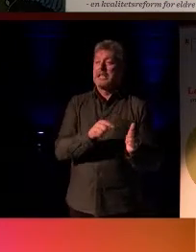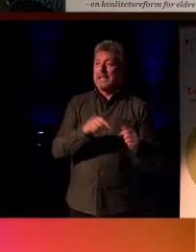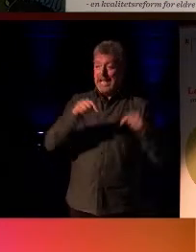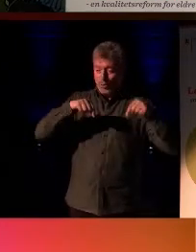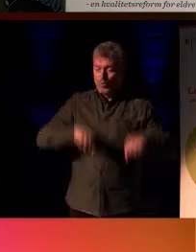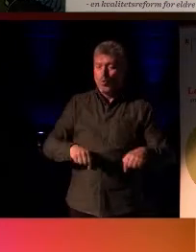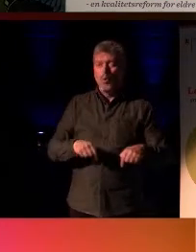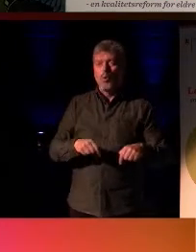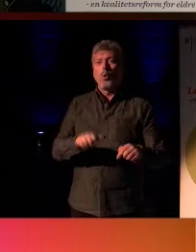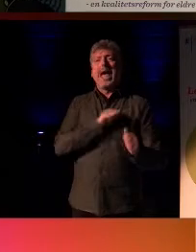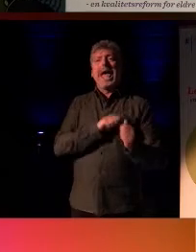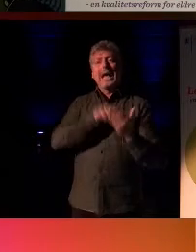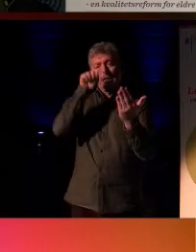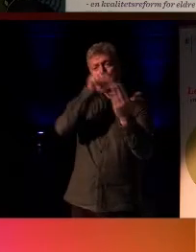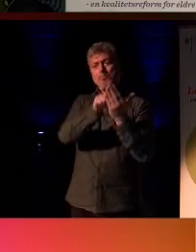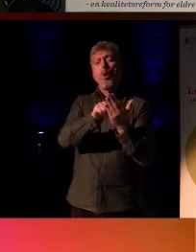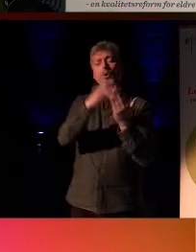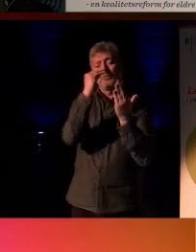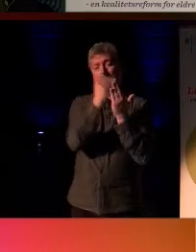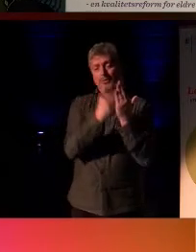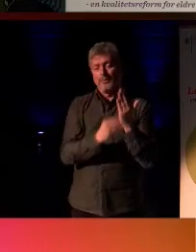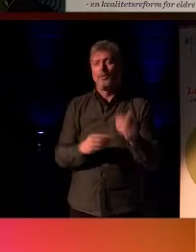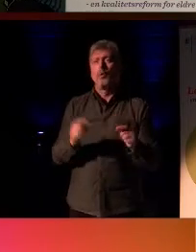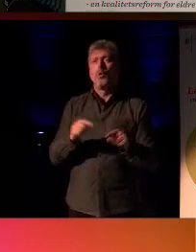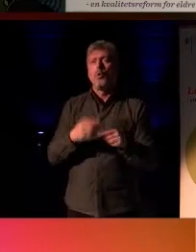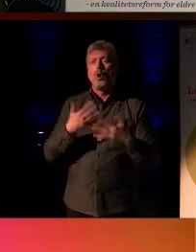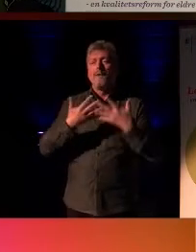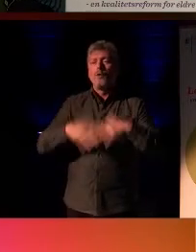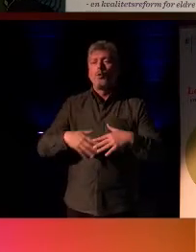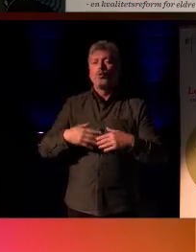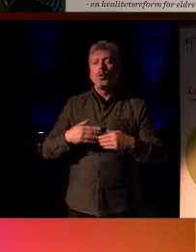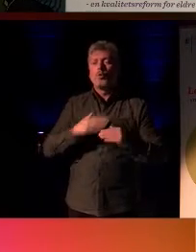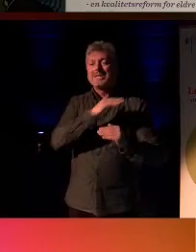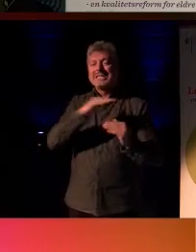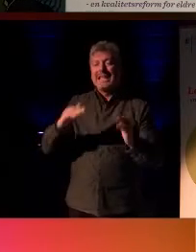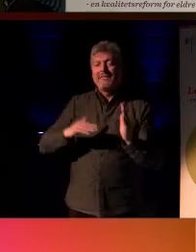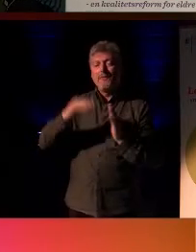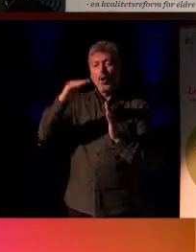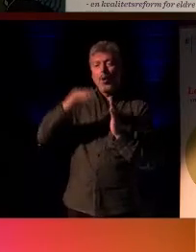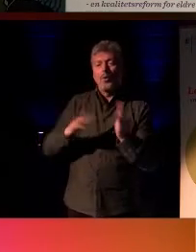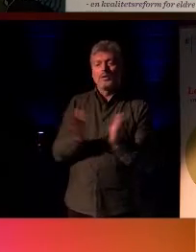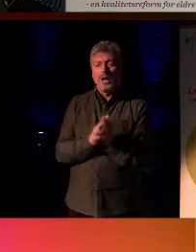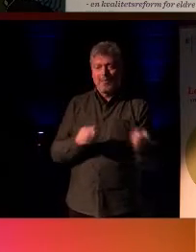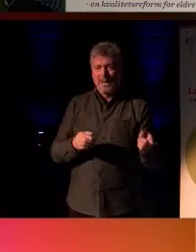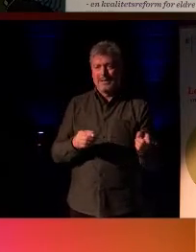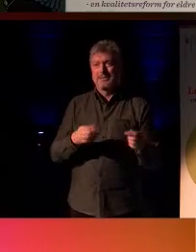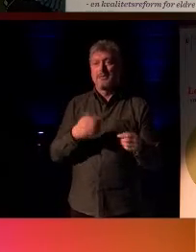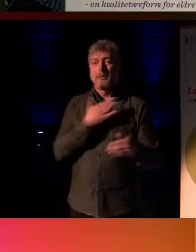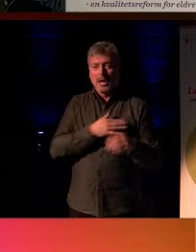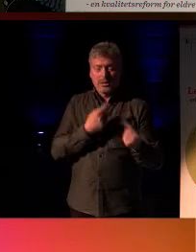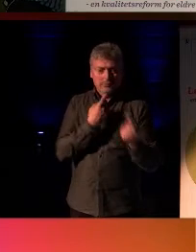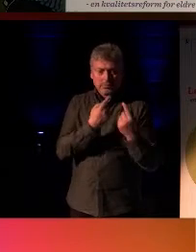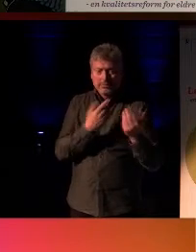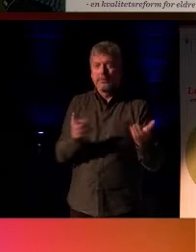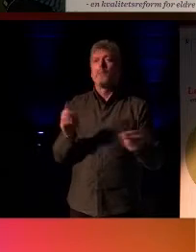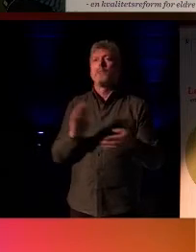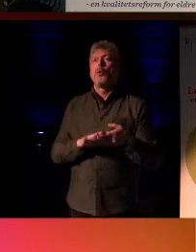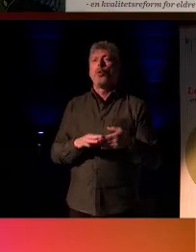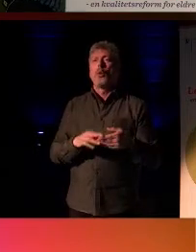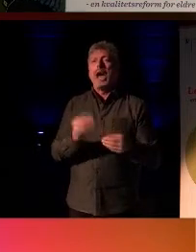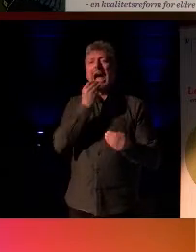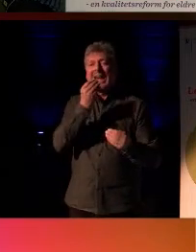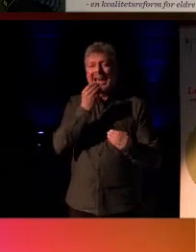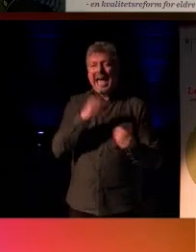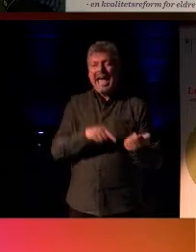mål. Vi kartlegger funksjonsnivå sammen med pasienten, og vi har ernæringsscreening. Vi vurderer